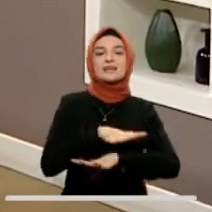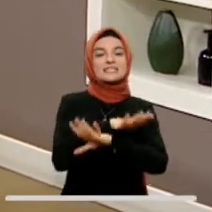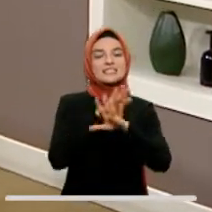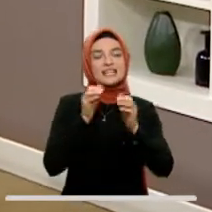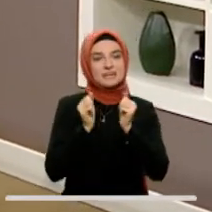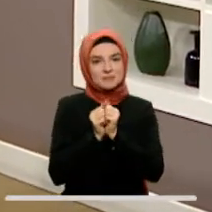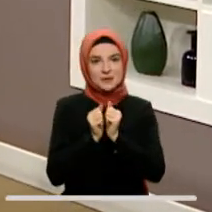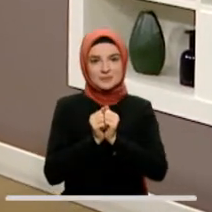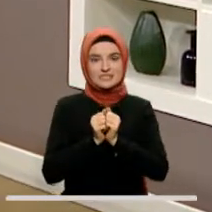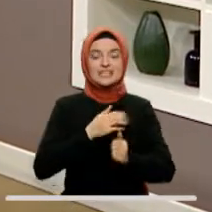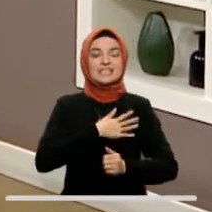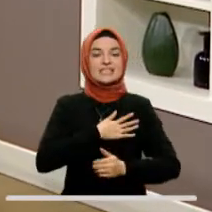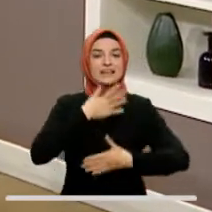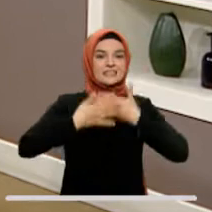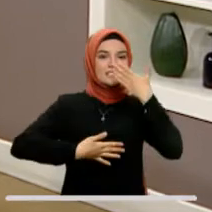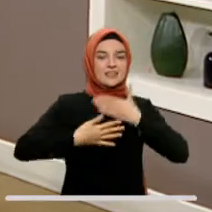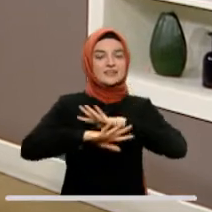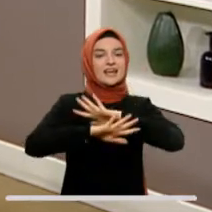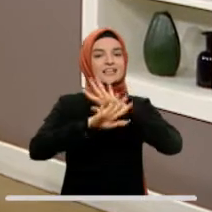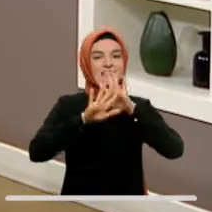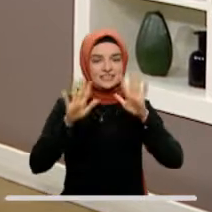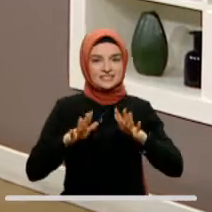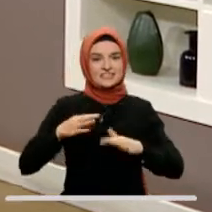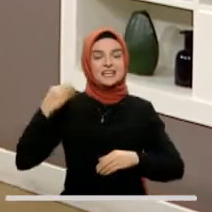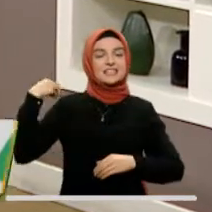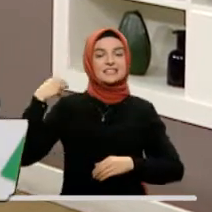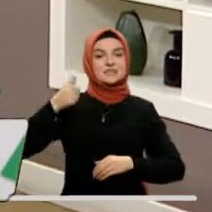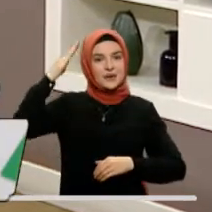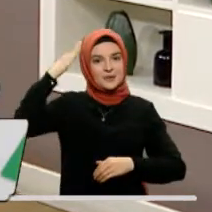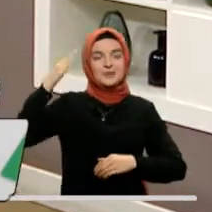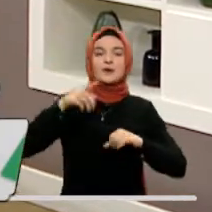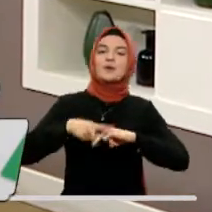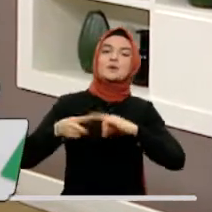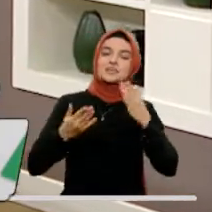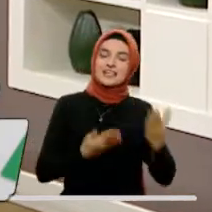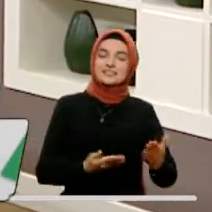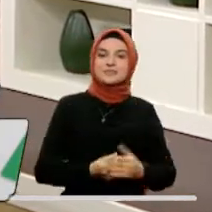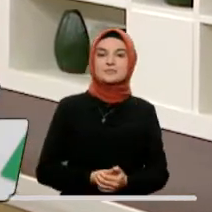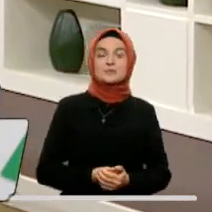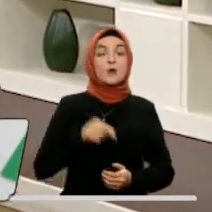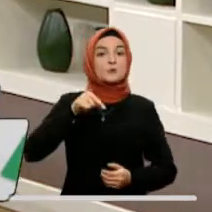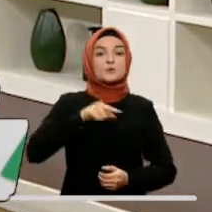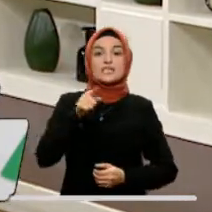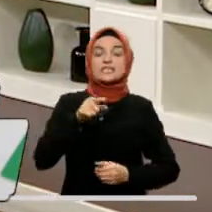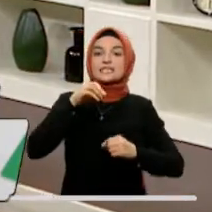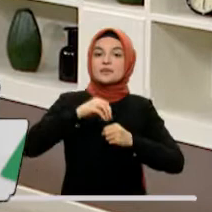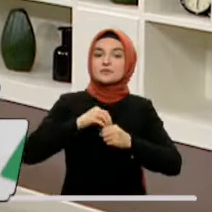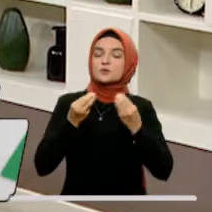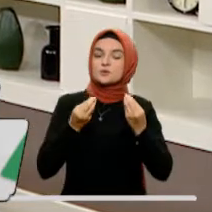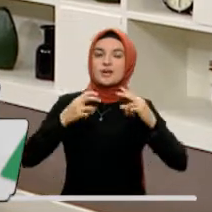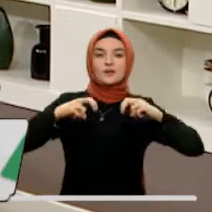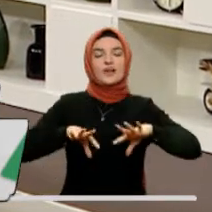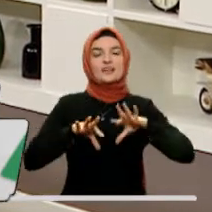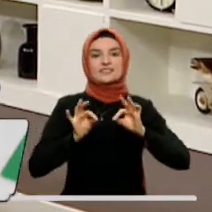sizlerleyiz. Diyanet TV ekranlarına, yeni güne merhabaya, hoş geldiniz tekrar efendim. Bugün sizler için yine çok güzel konular